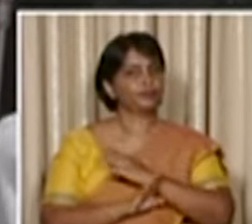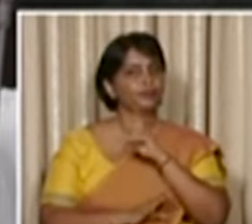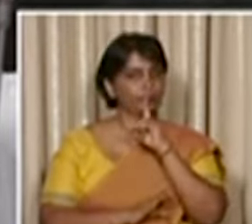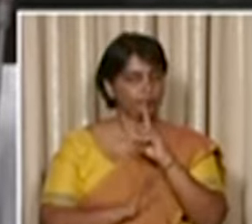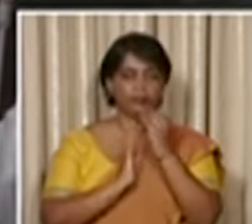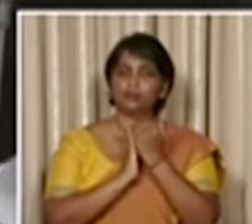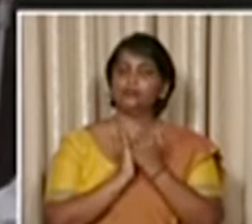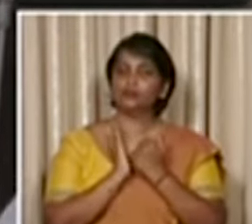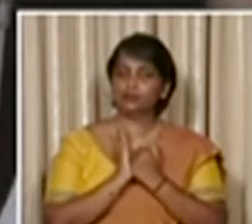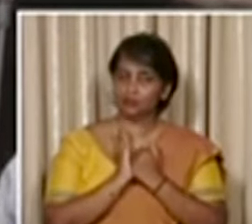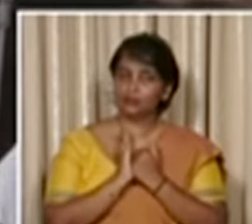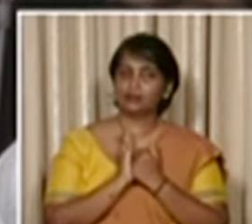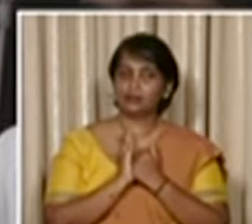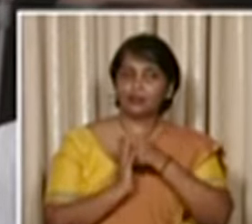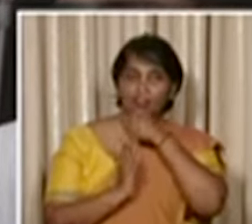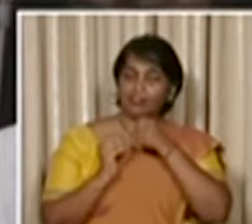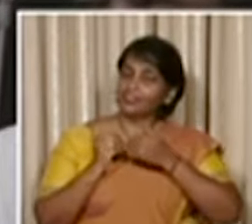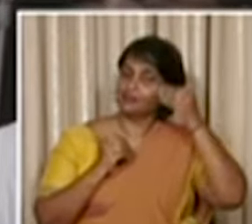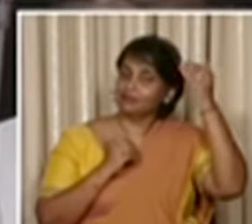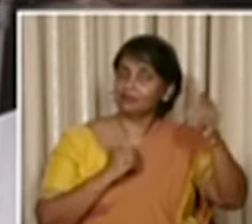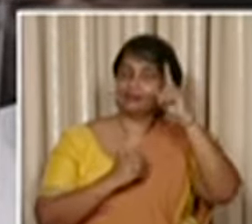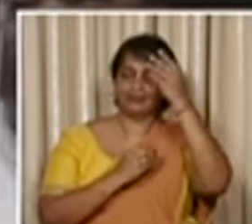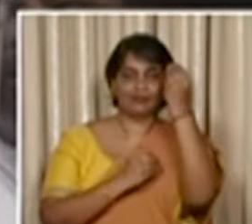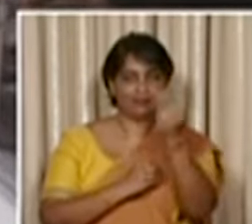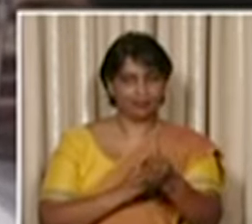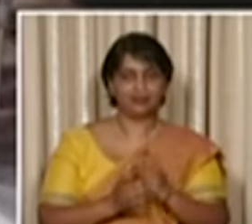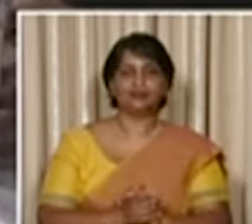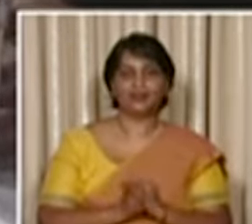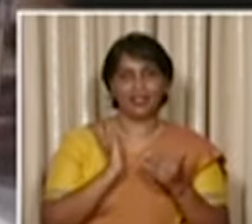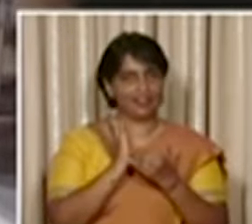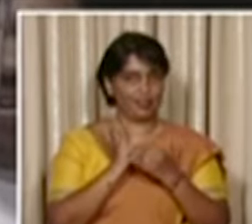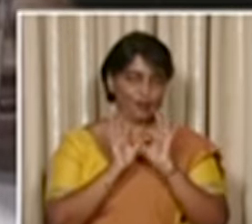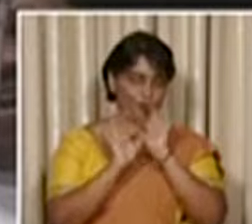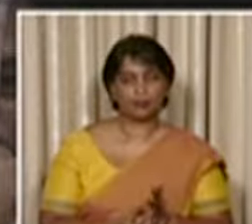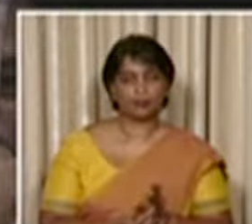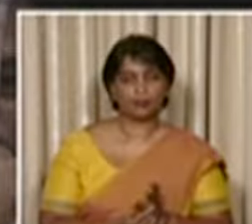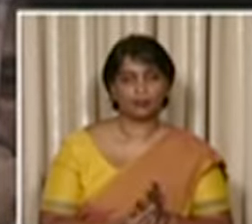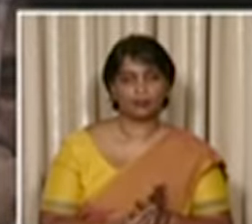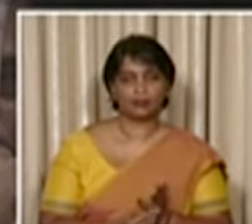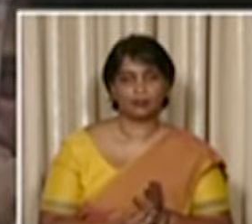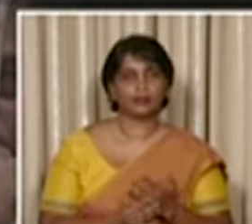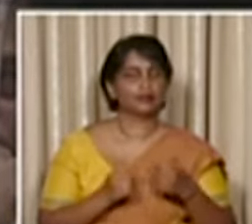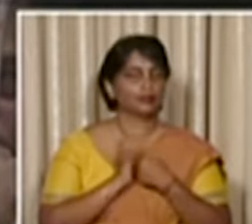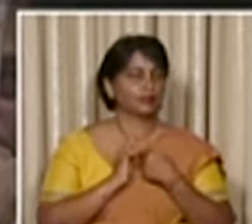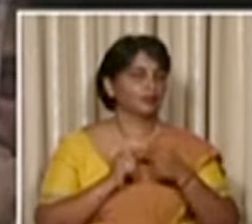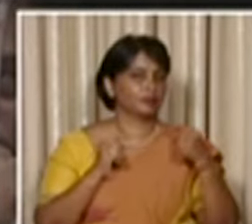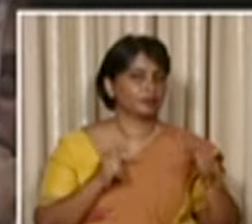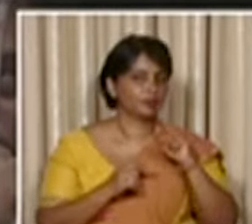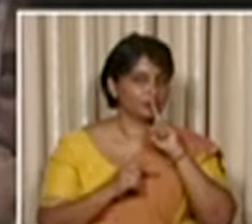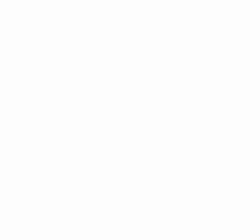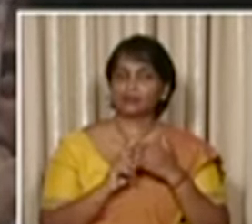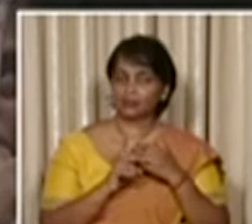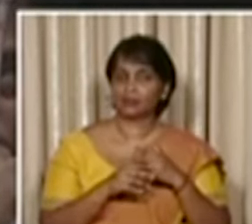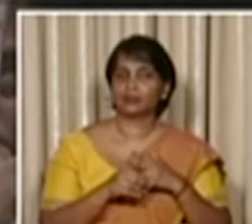අනුව එතුමාට මේ දීර්ඝායුෂ ප්‍රාර්ථනා කරනවා. ඔබතුමාට කරදරයක් සිදු නොවේවා කියලා ගරු විපක්ෂ නායකතුමා කිව්වා. මේ